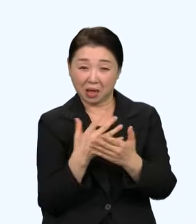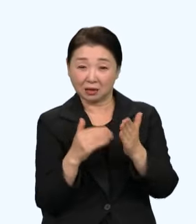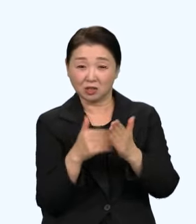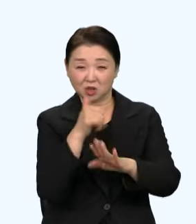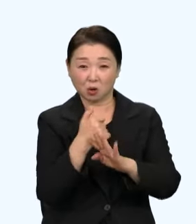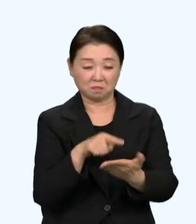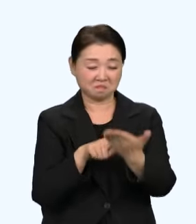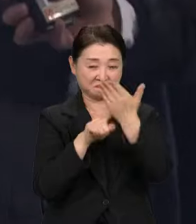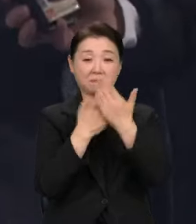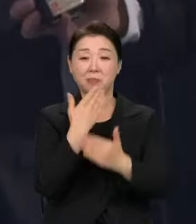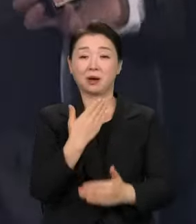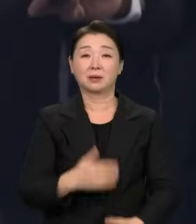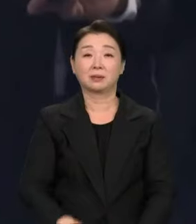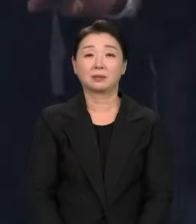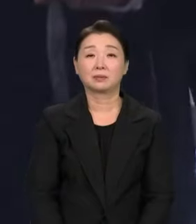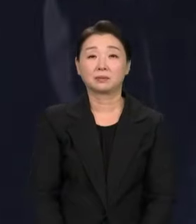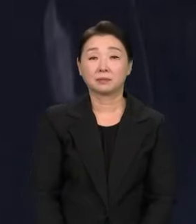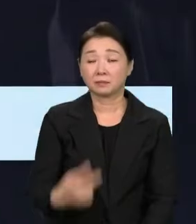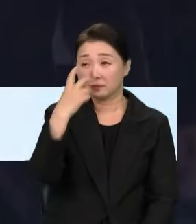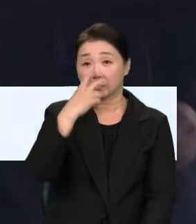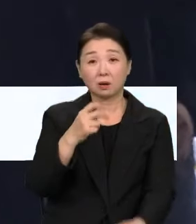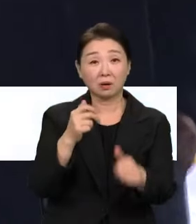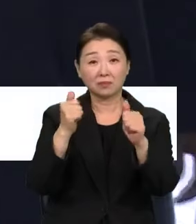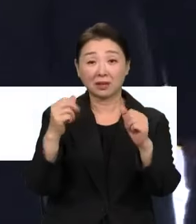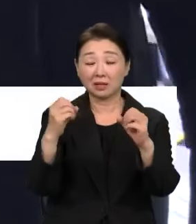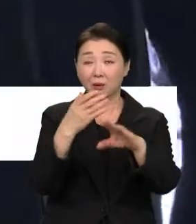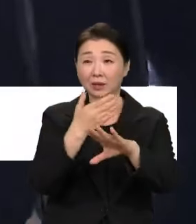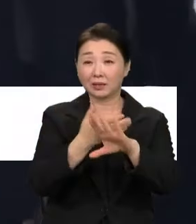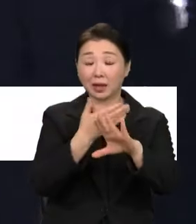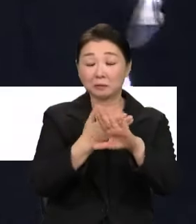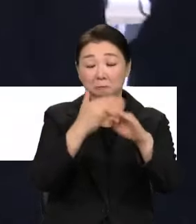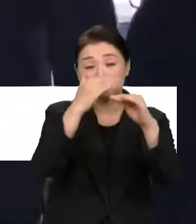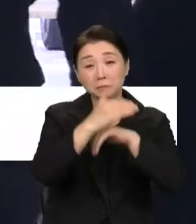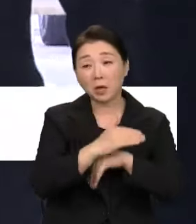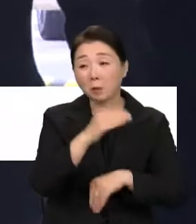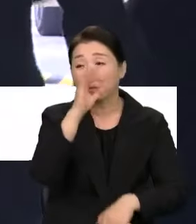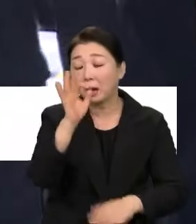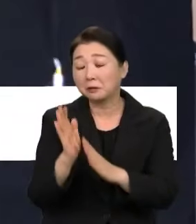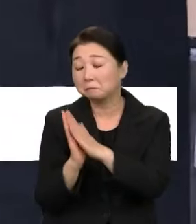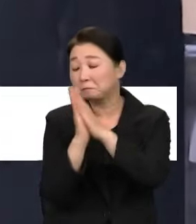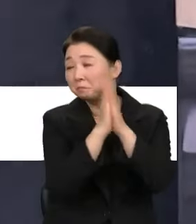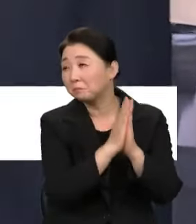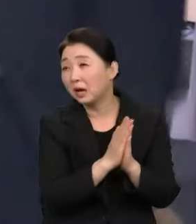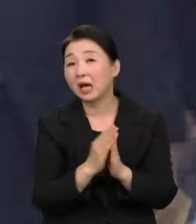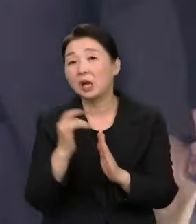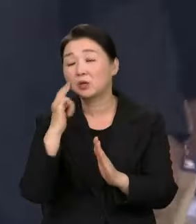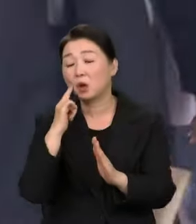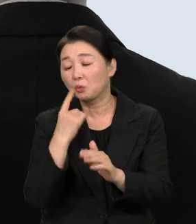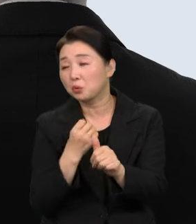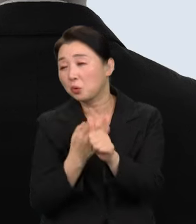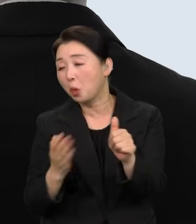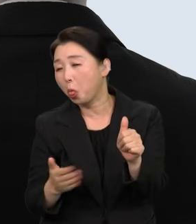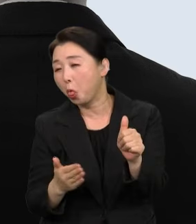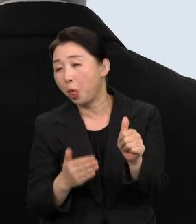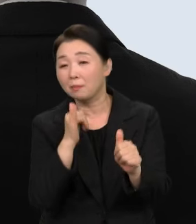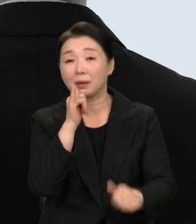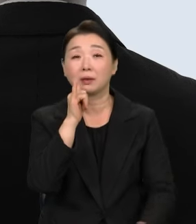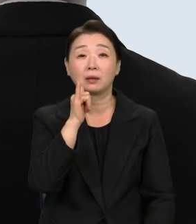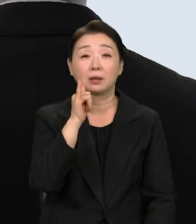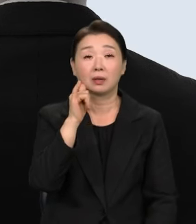드러난다고 주장했습니다. 반면 검찰은 대화의 다른 대목을 살펴보면 위증교사가 분명하다고 주장하고 있습니다.